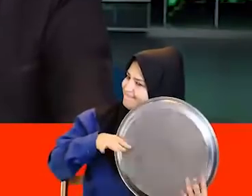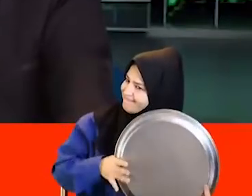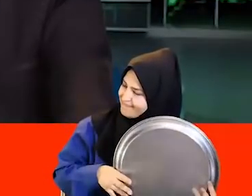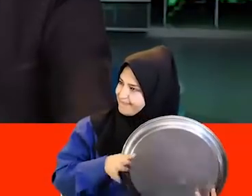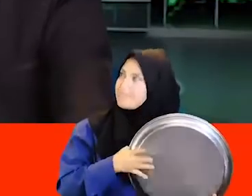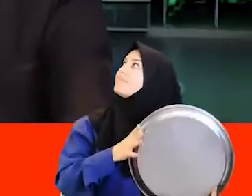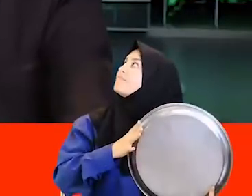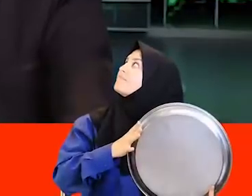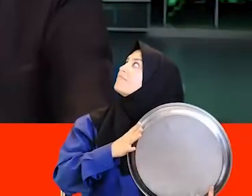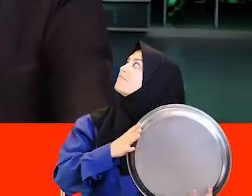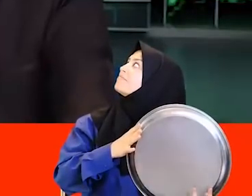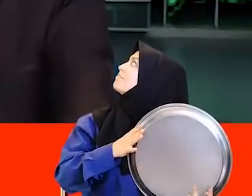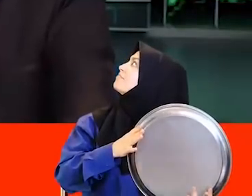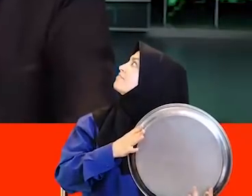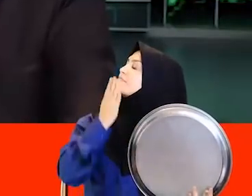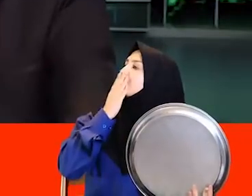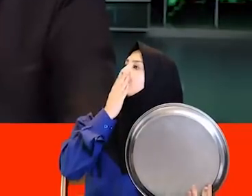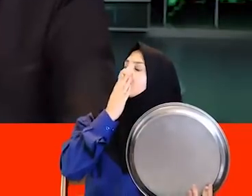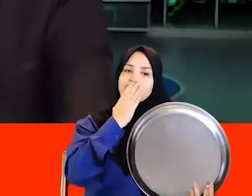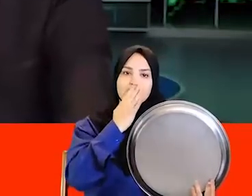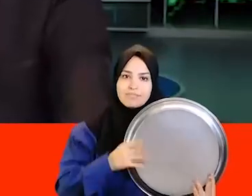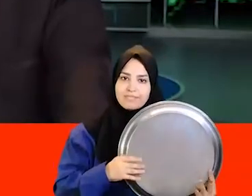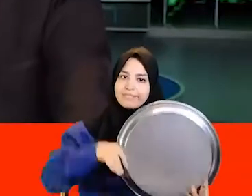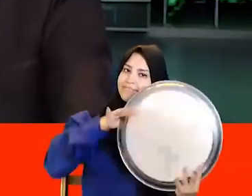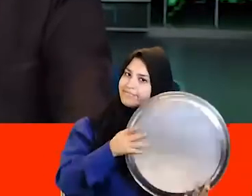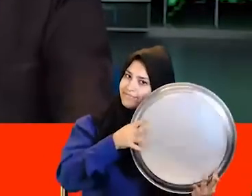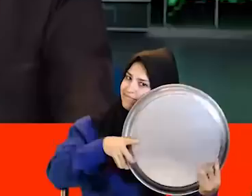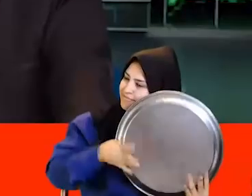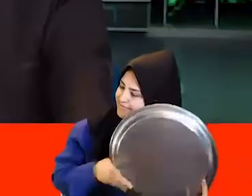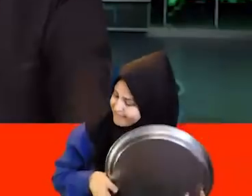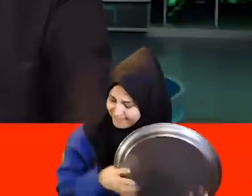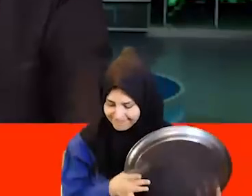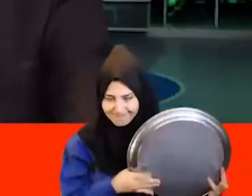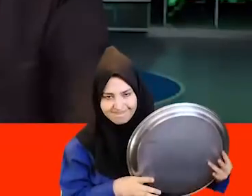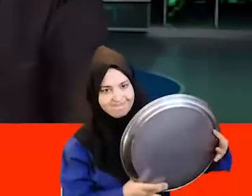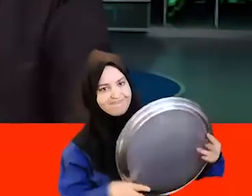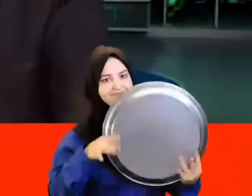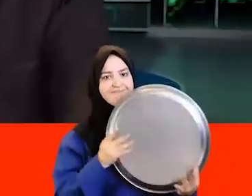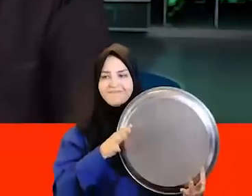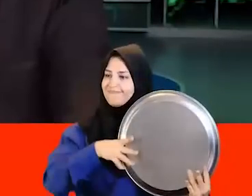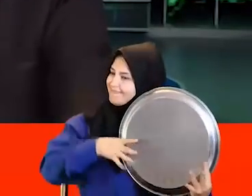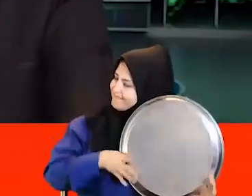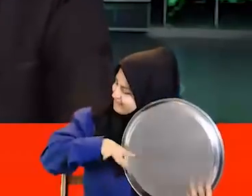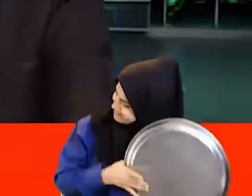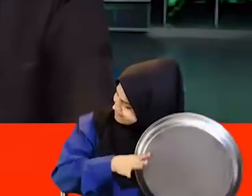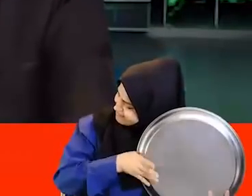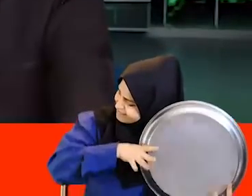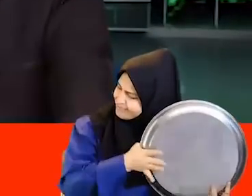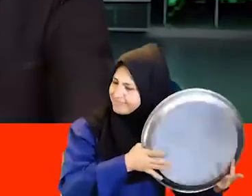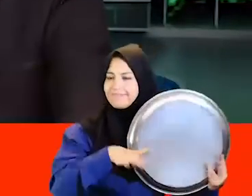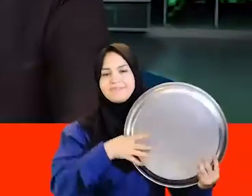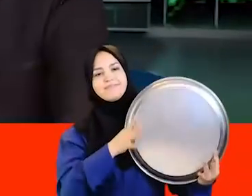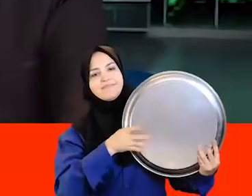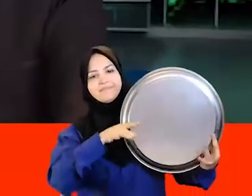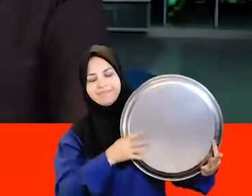نمیخنده، ببنده، ببنده، با این وعز گرونی ریال رفته تو گونی، با این